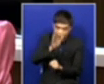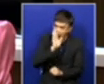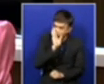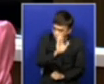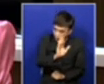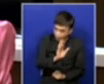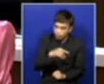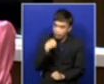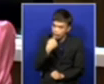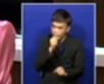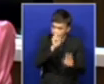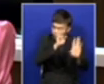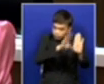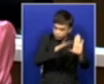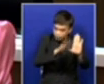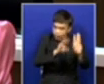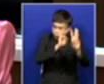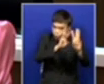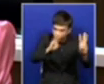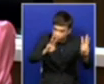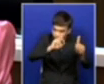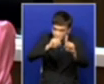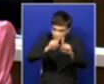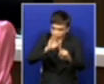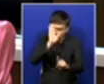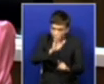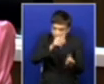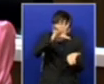ทะเบียนเราไม่ทิ้งกันหรือโครงการอะไรของท่านเนี่ยแหละ